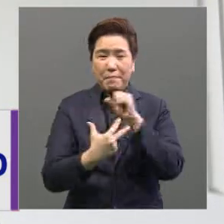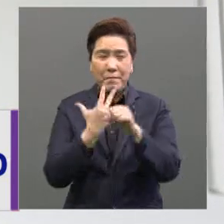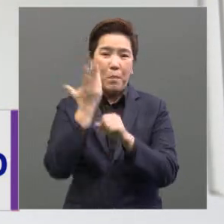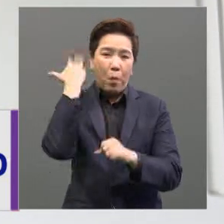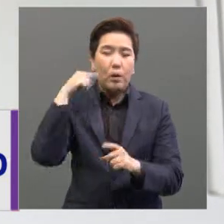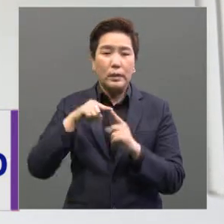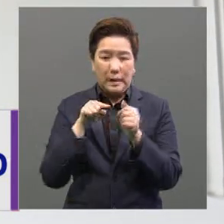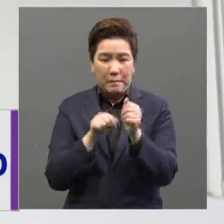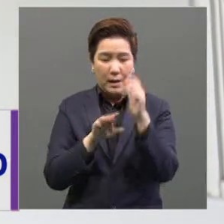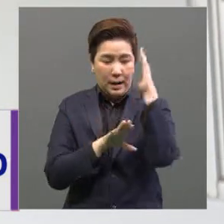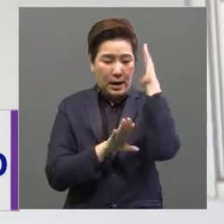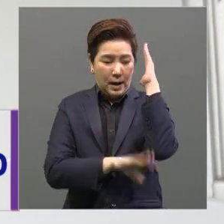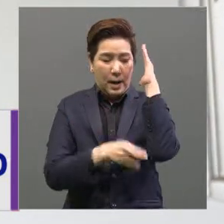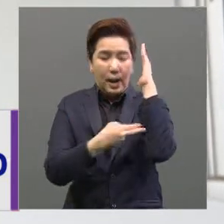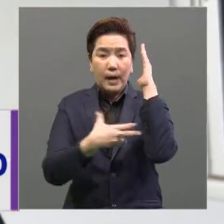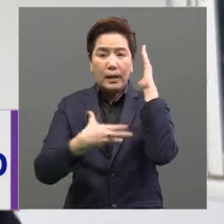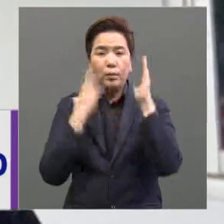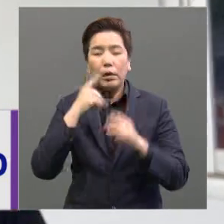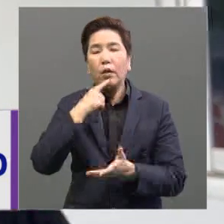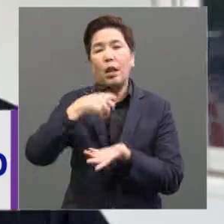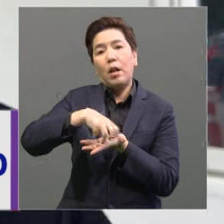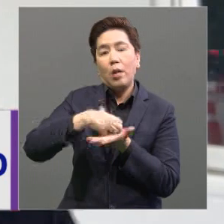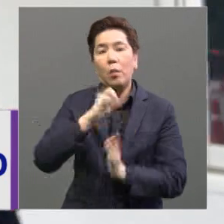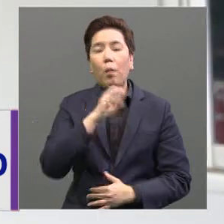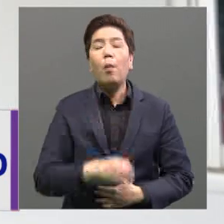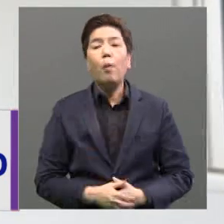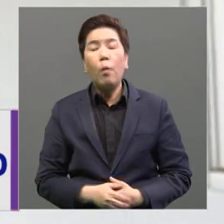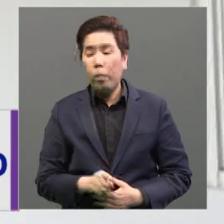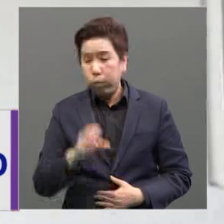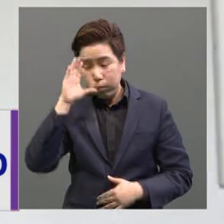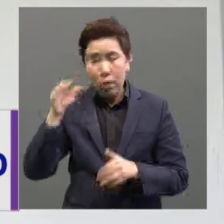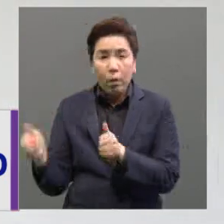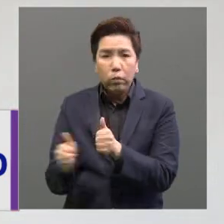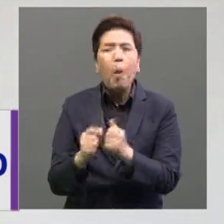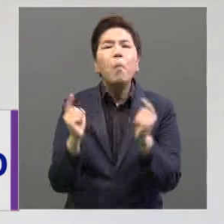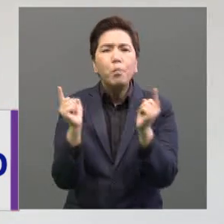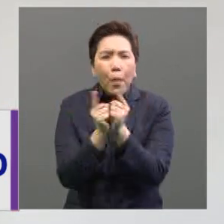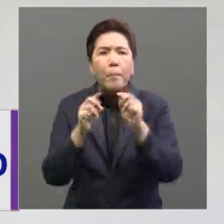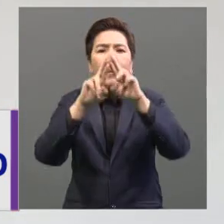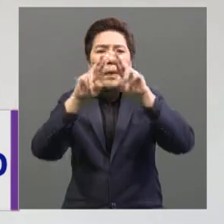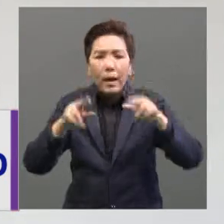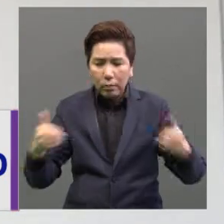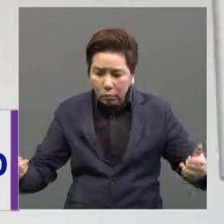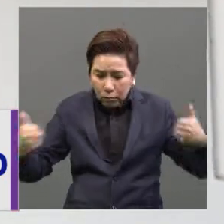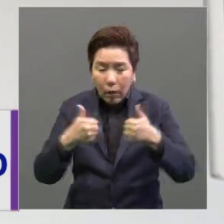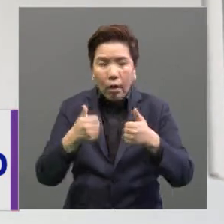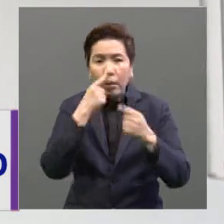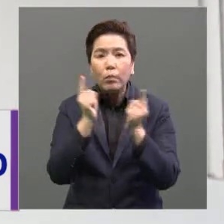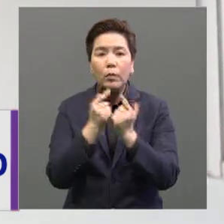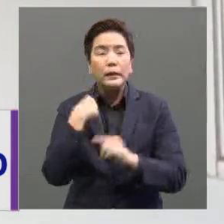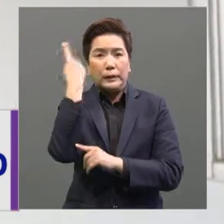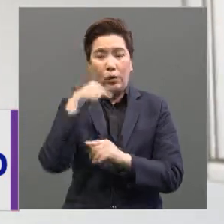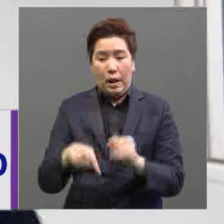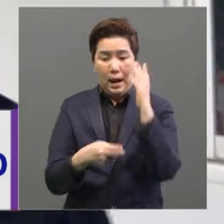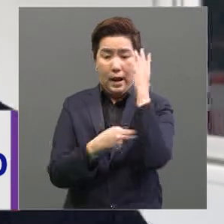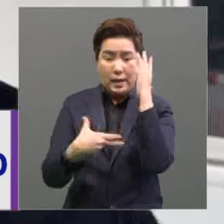ห่งหนึ่งที่อำเภอหาดใหญ่คุณทิวากรเนี่ยเล่าให้ฟังแบบนี้นะครับว่าเป็นการไปเจอกันที่ร้านโดยบังเอิญเนื่องจากว่าตัวเองเนี่ยไปเที่ยวในอำเ